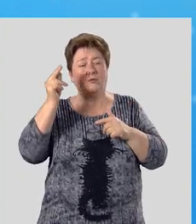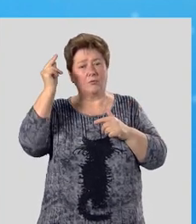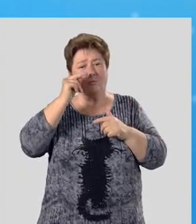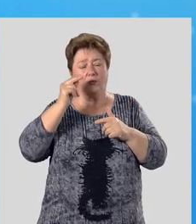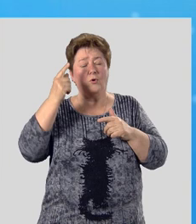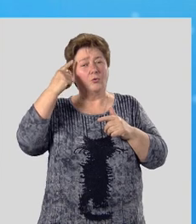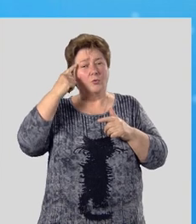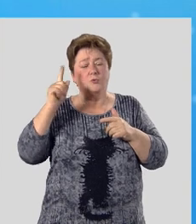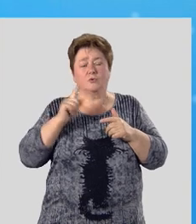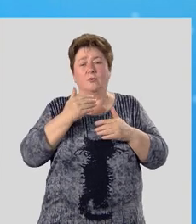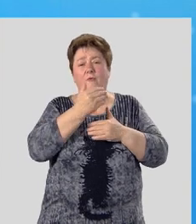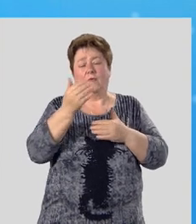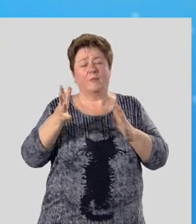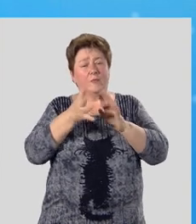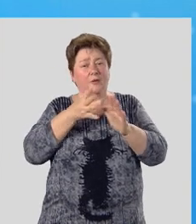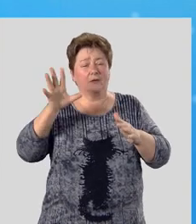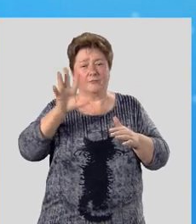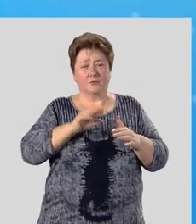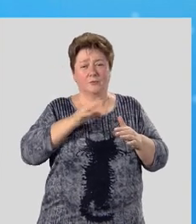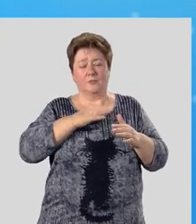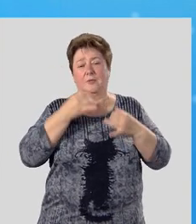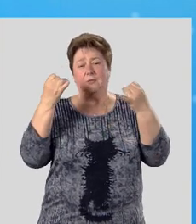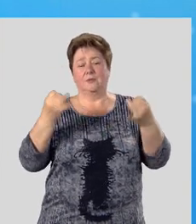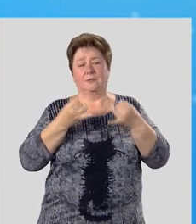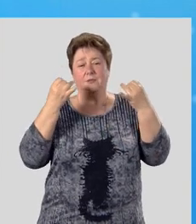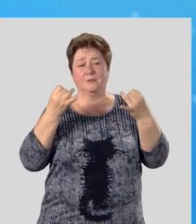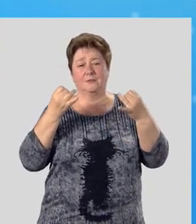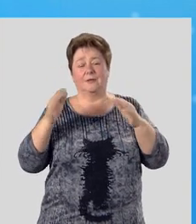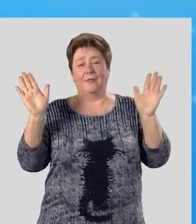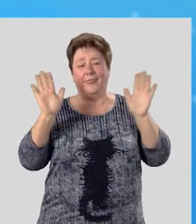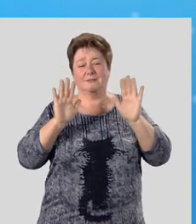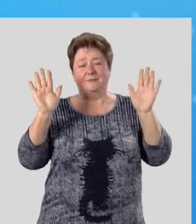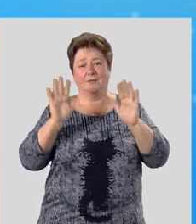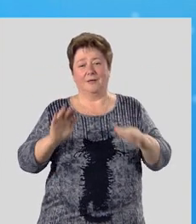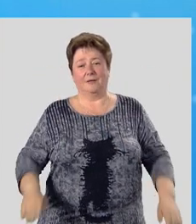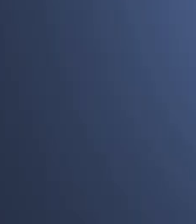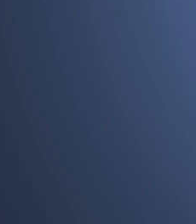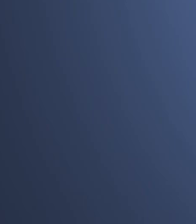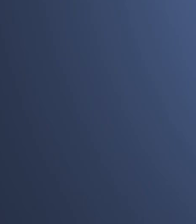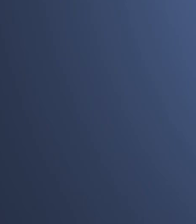Надеюсь, вам все было понятно и интересно. До свидания!